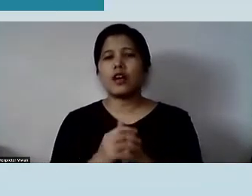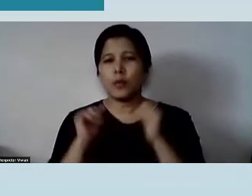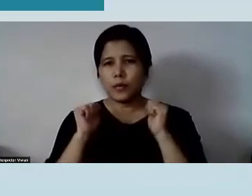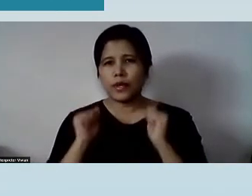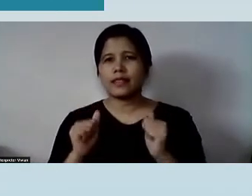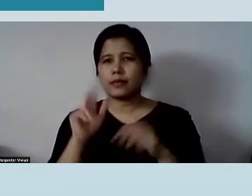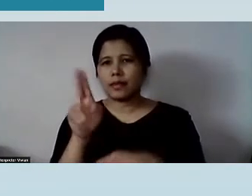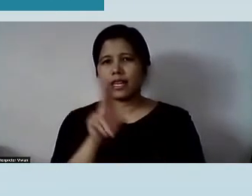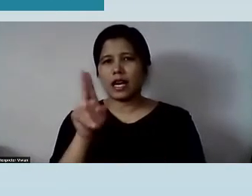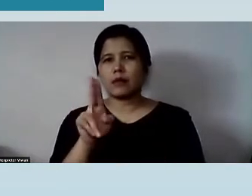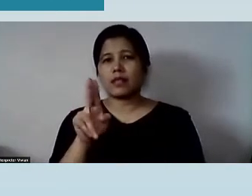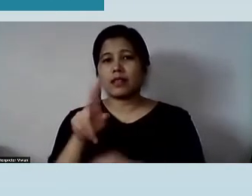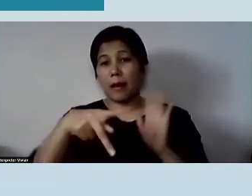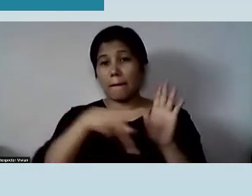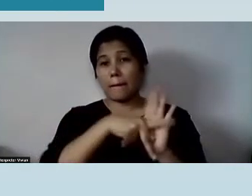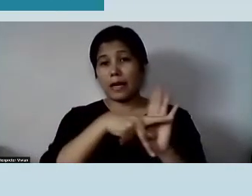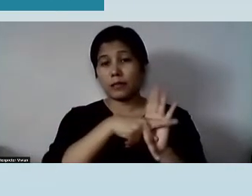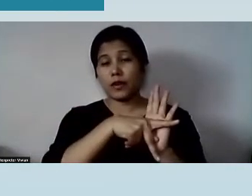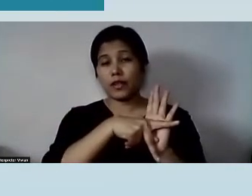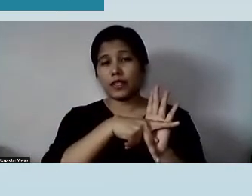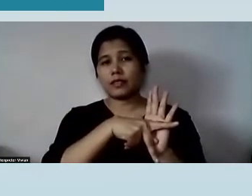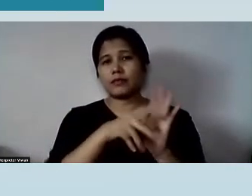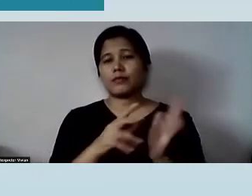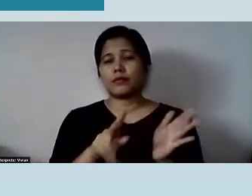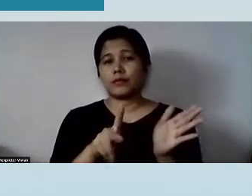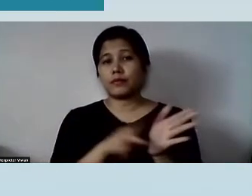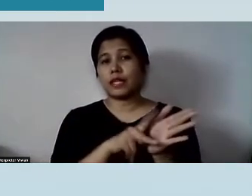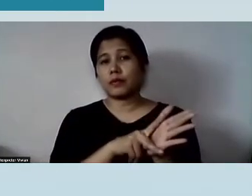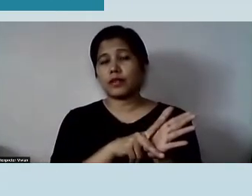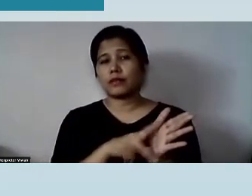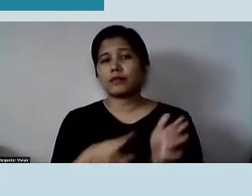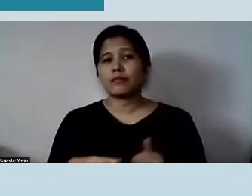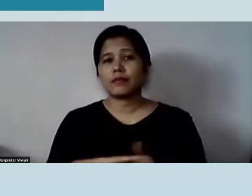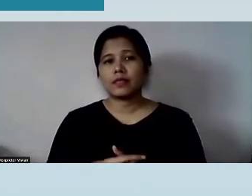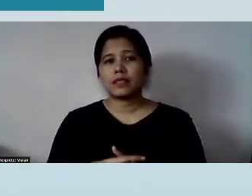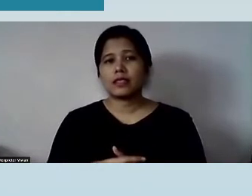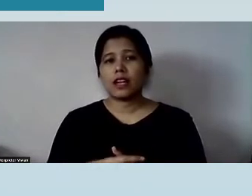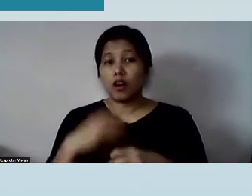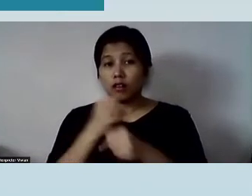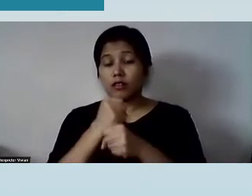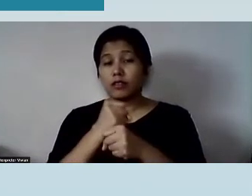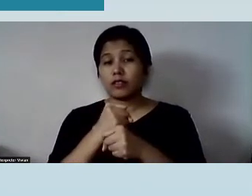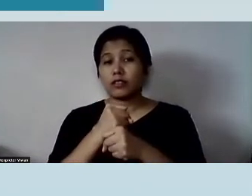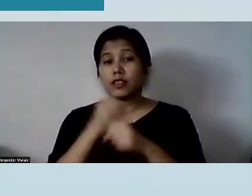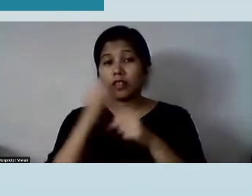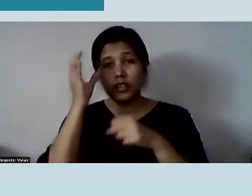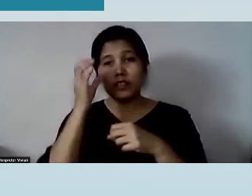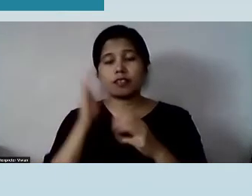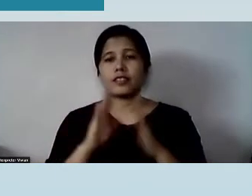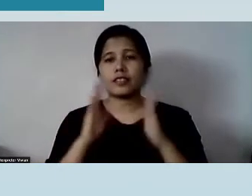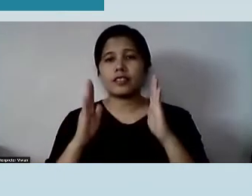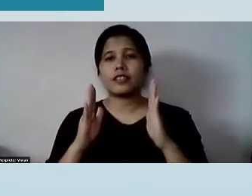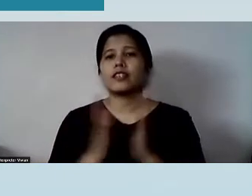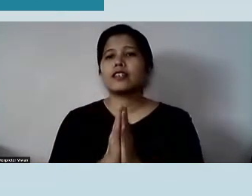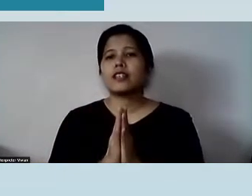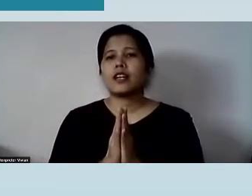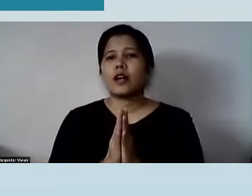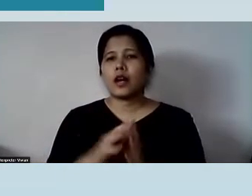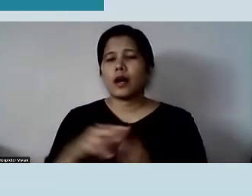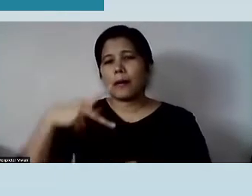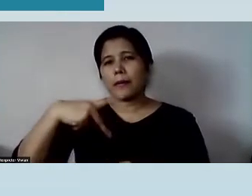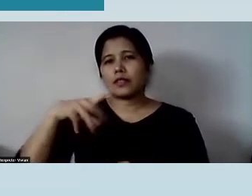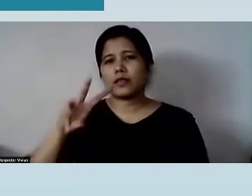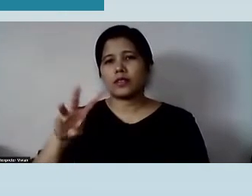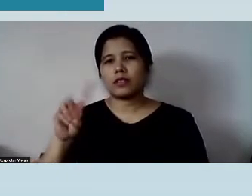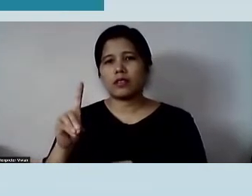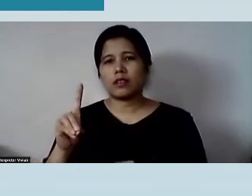magamit din yung passport of the holder na person with disability. At tandaan nyo po, wag nyo po